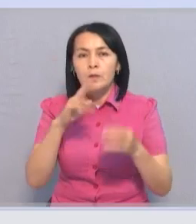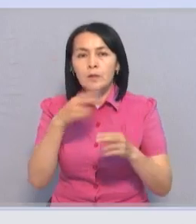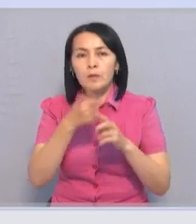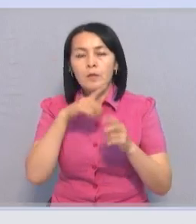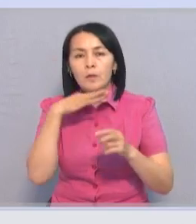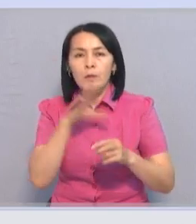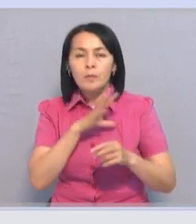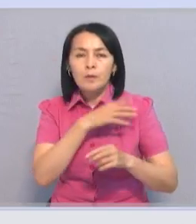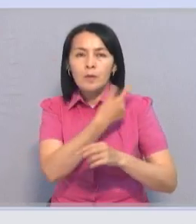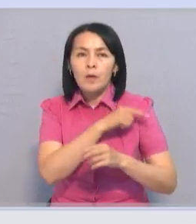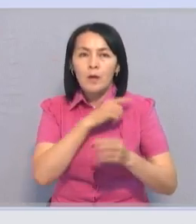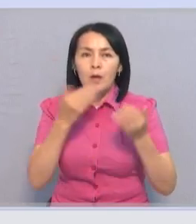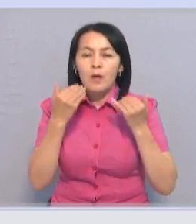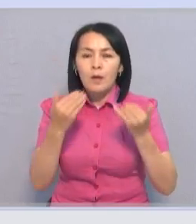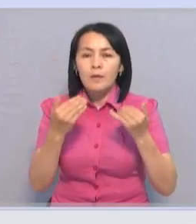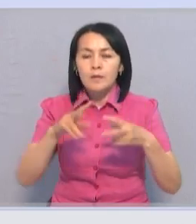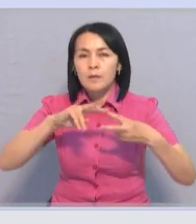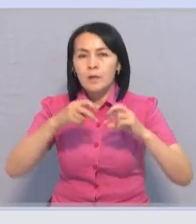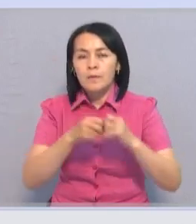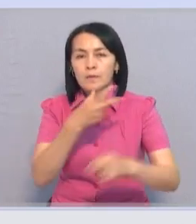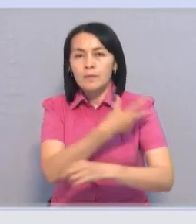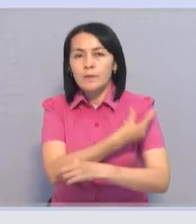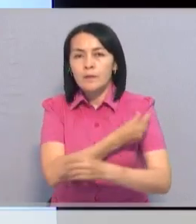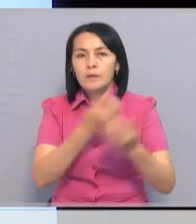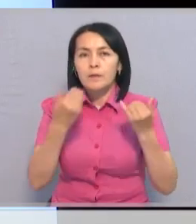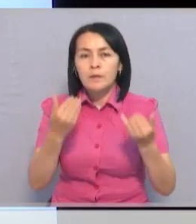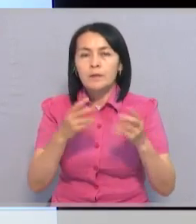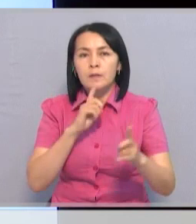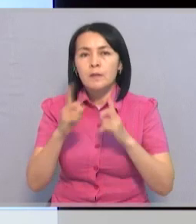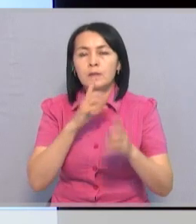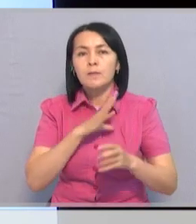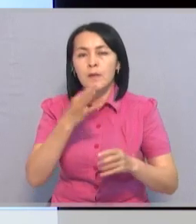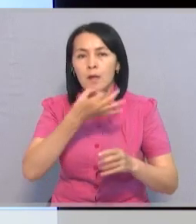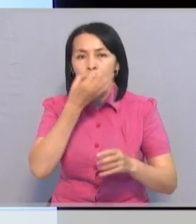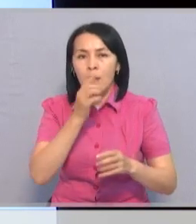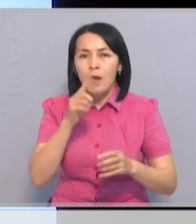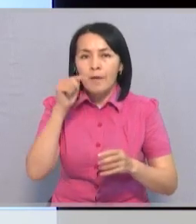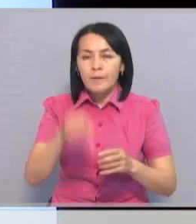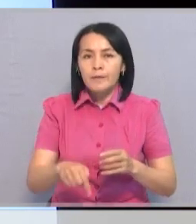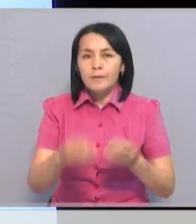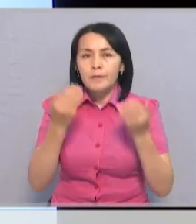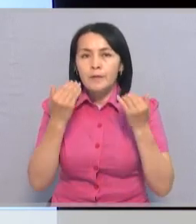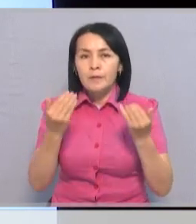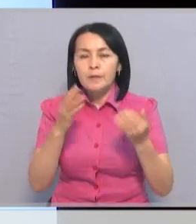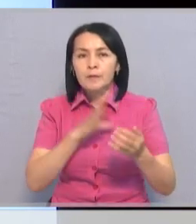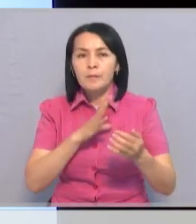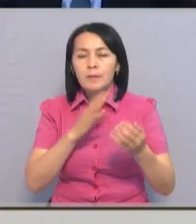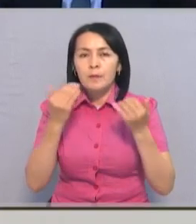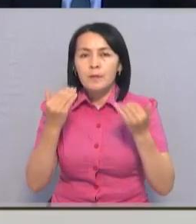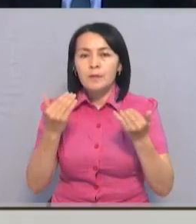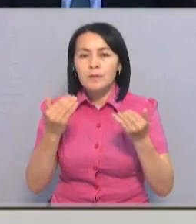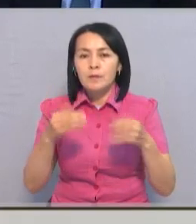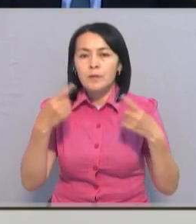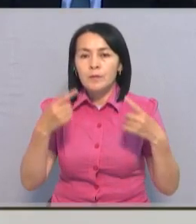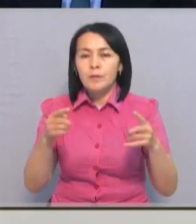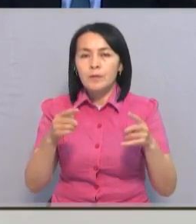недостатков по ветеринарным мерам, имеются проблемы в вакцинации. На заседании было отмечено, что выявленные недостатки были вызваны